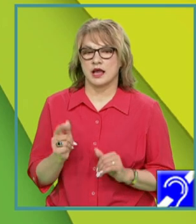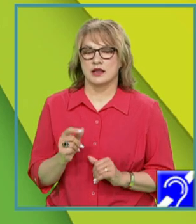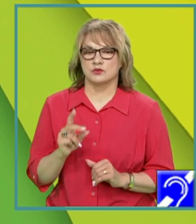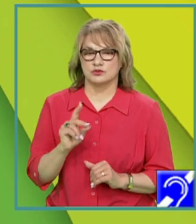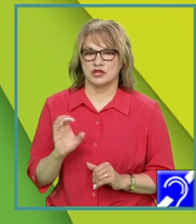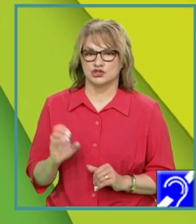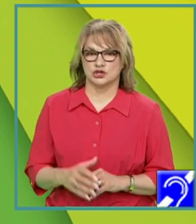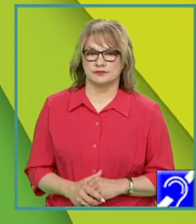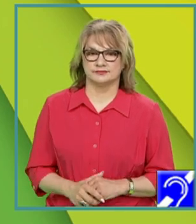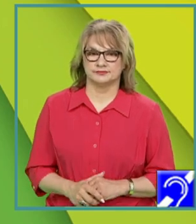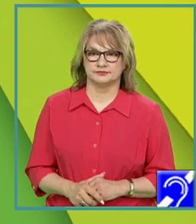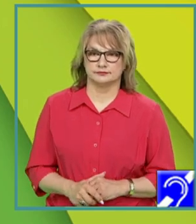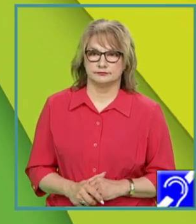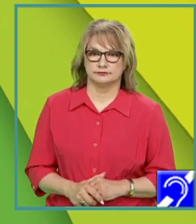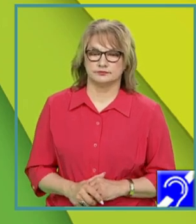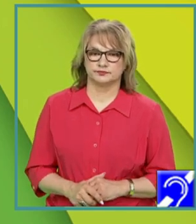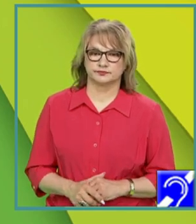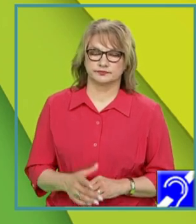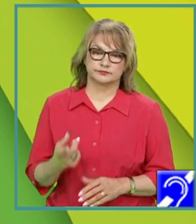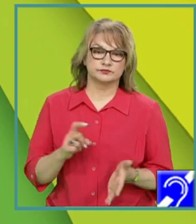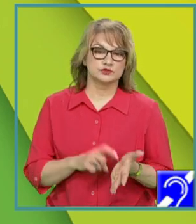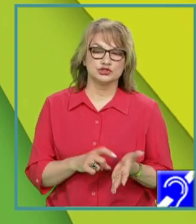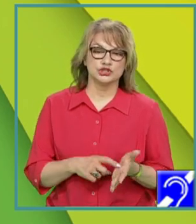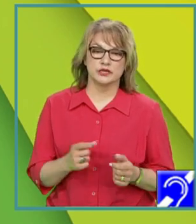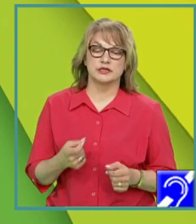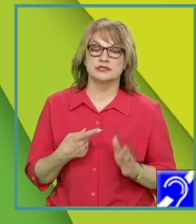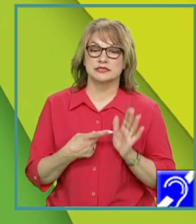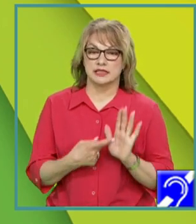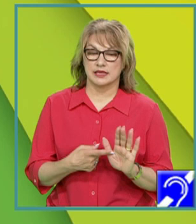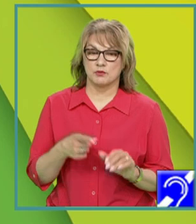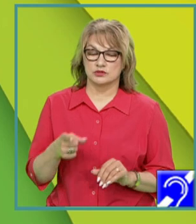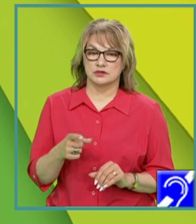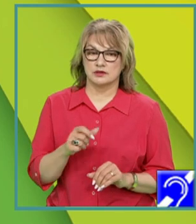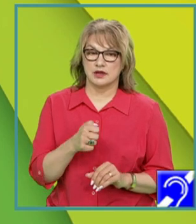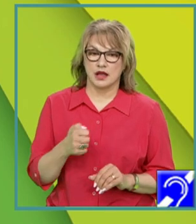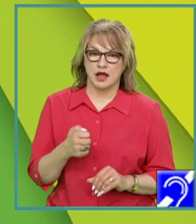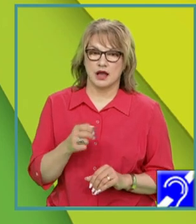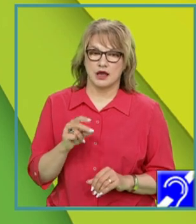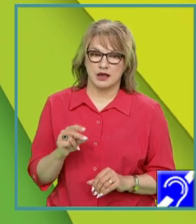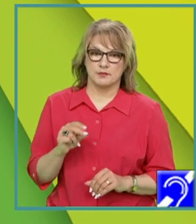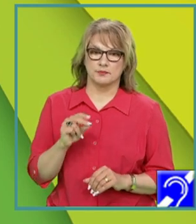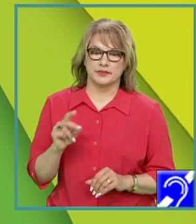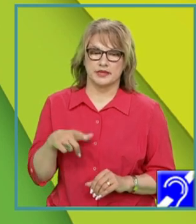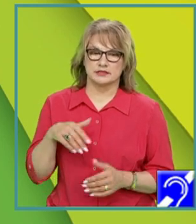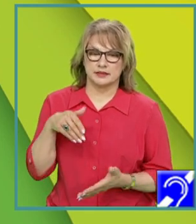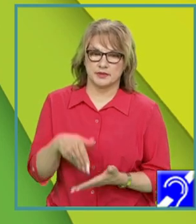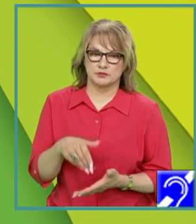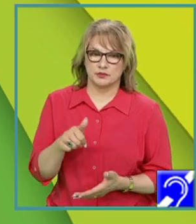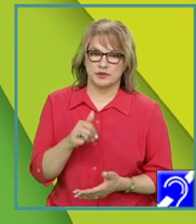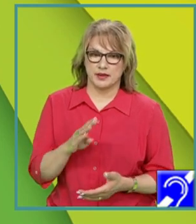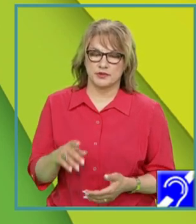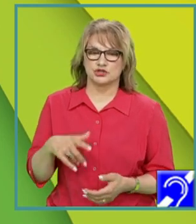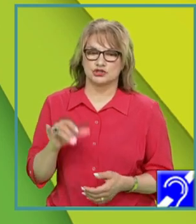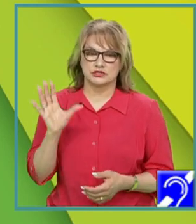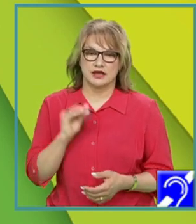DC ne cere să demonstrăm că AD este perpendicular pe AB și să aflăm